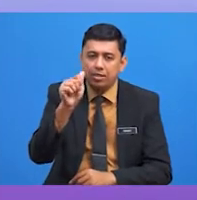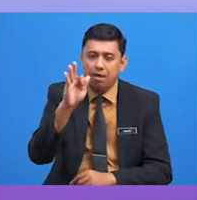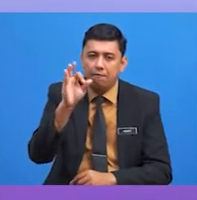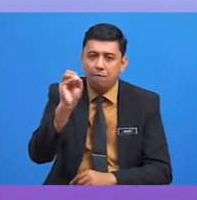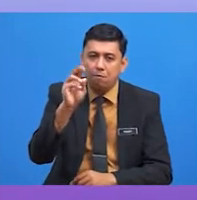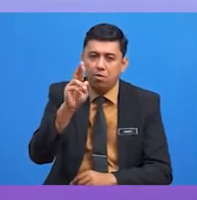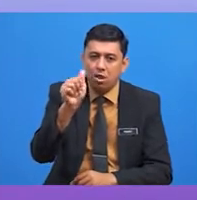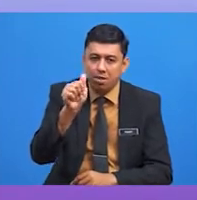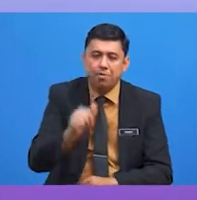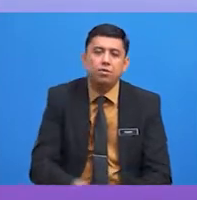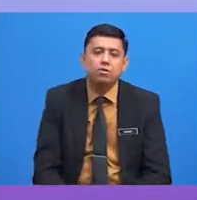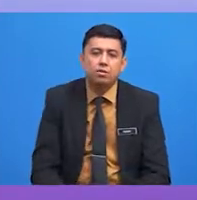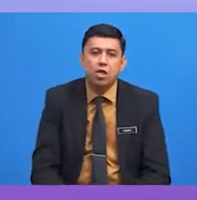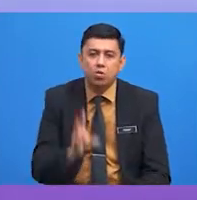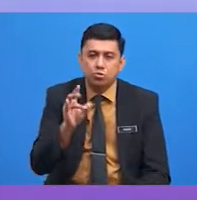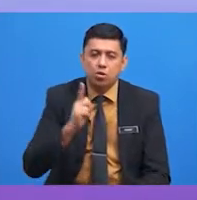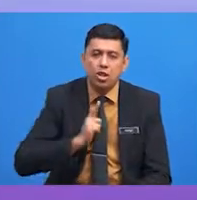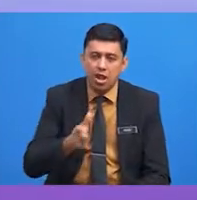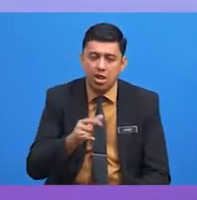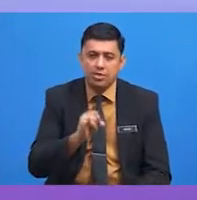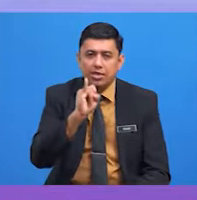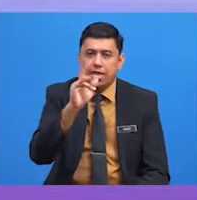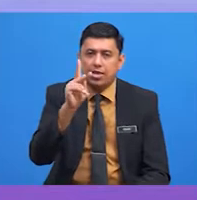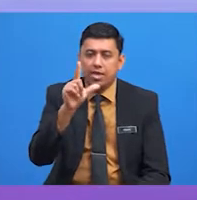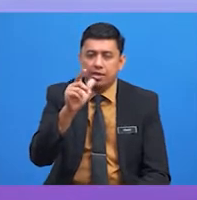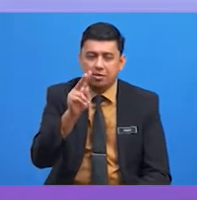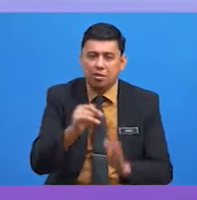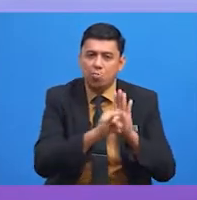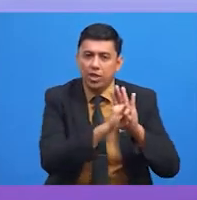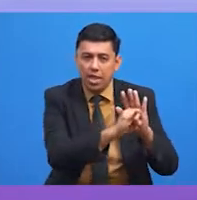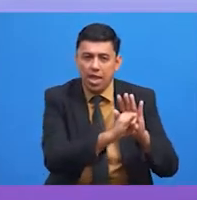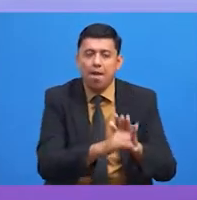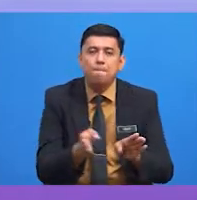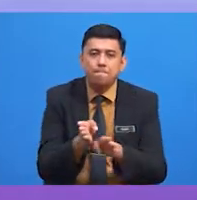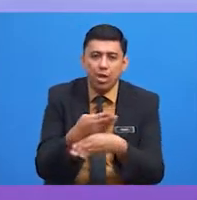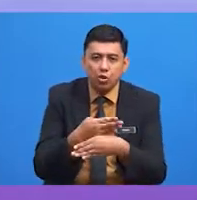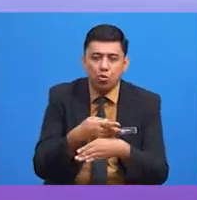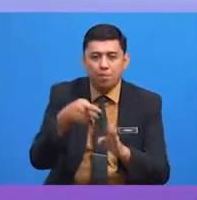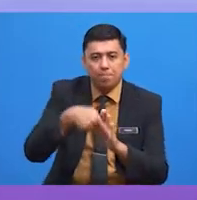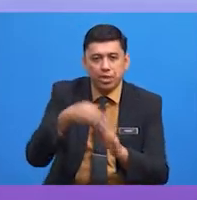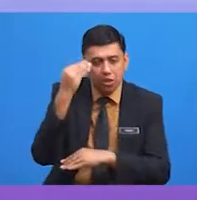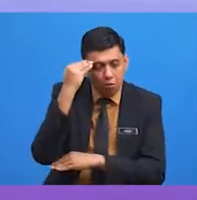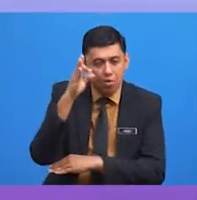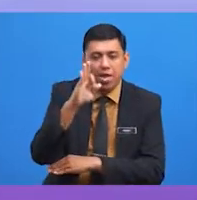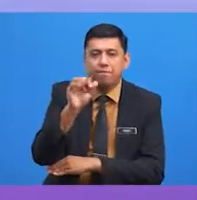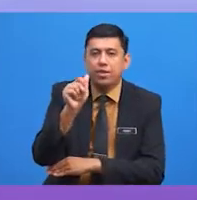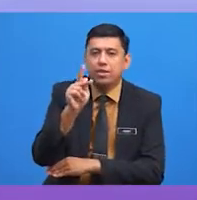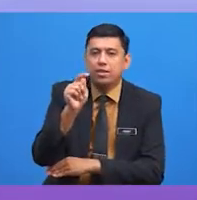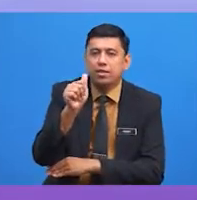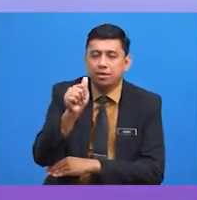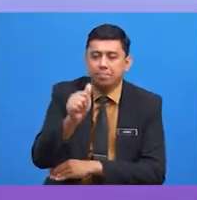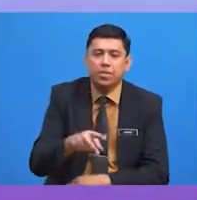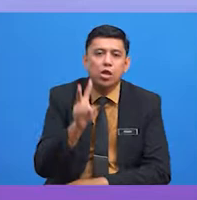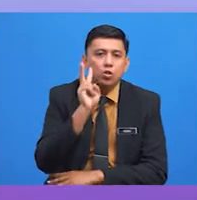7. Laras iklan. 1. Berbentuk pengetahuan fakta.